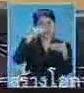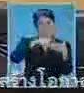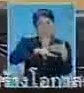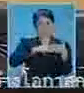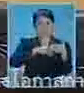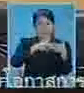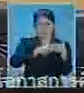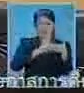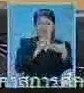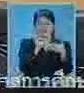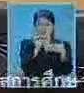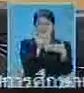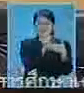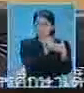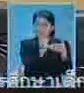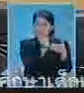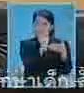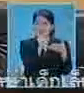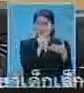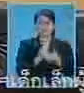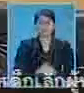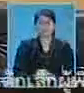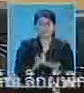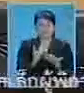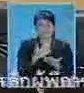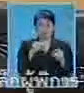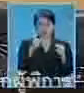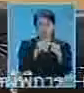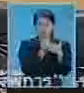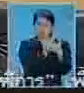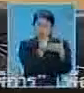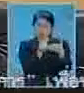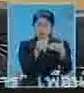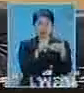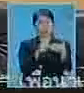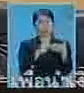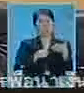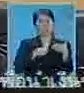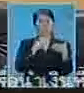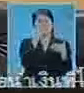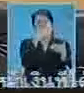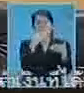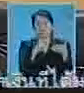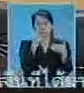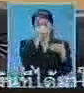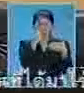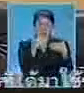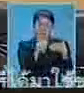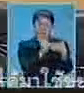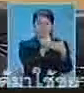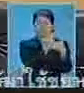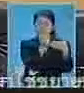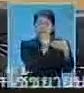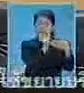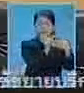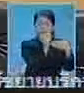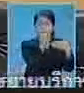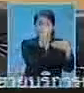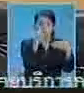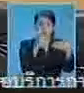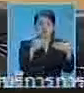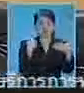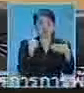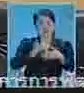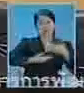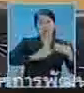ใจส่วนตัวเลขที่คนไม่นิยมก็จะขายไม่ได้เลยเพราะฉะนั้นข้อเท็จจริงก็คือประมาณ